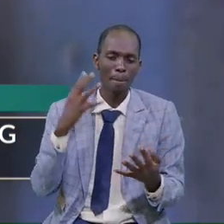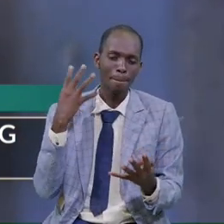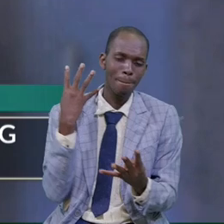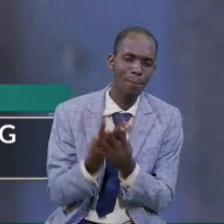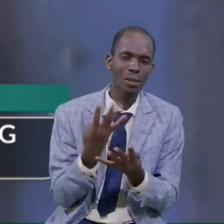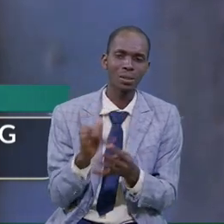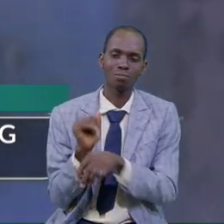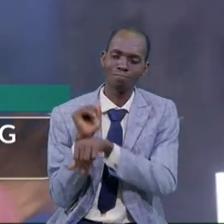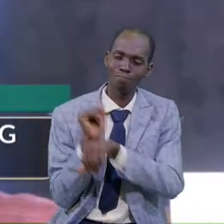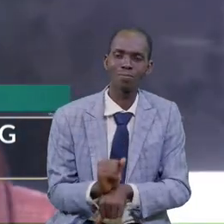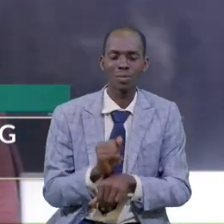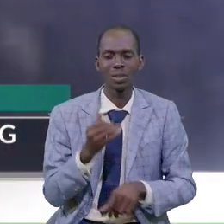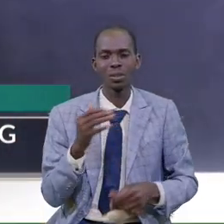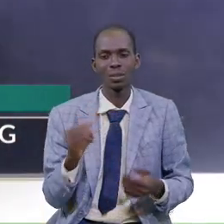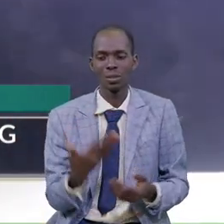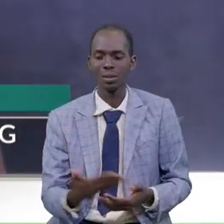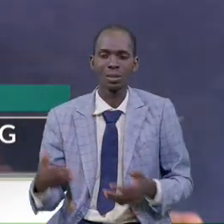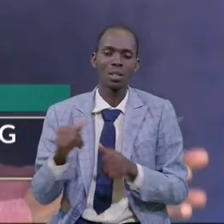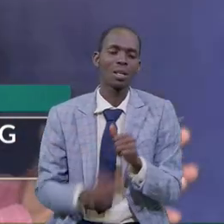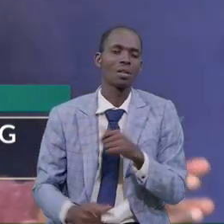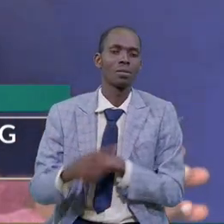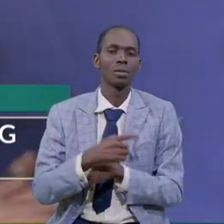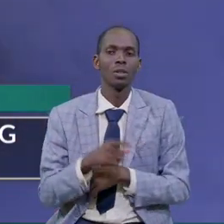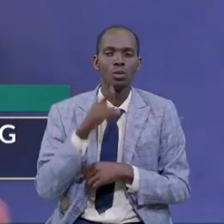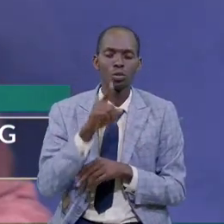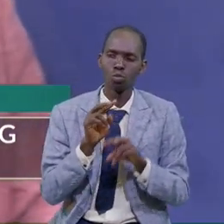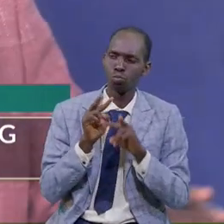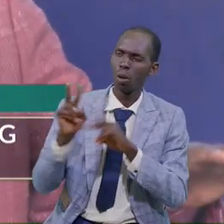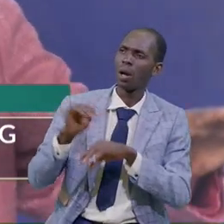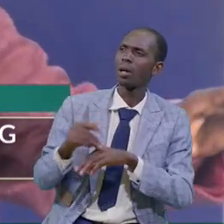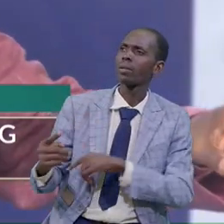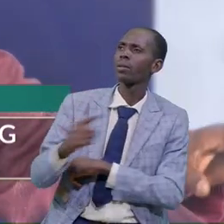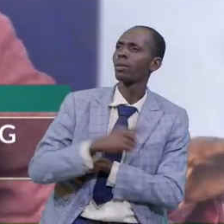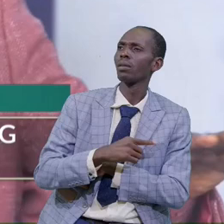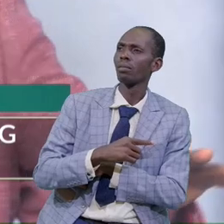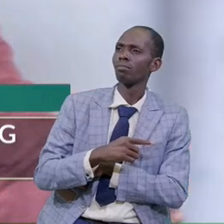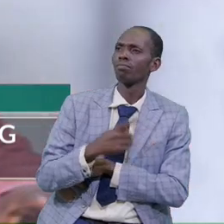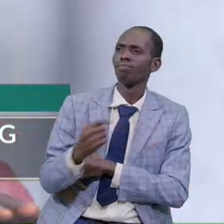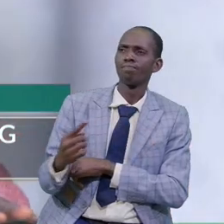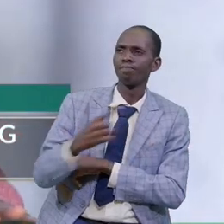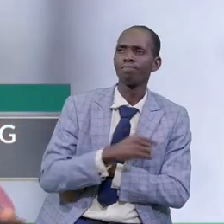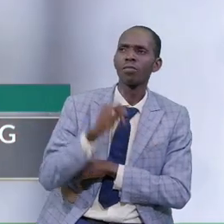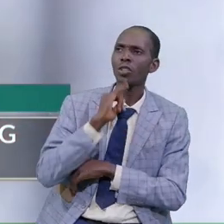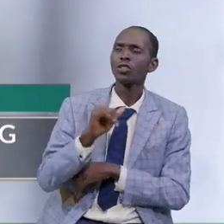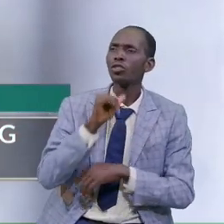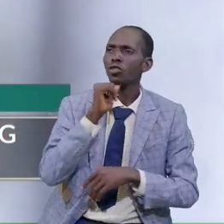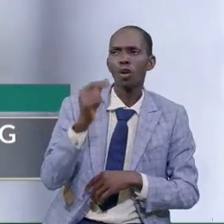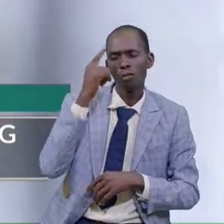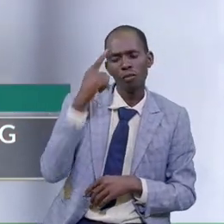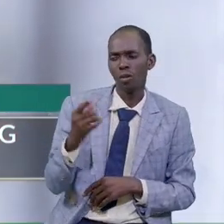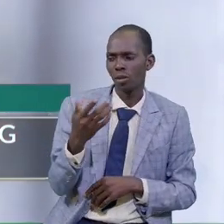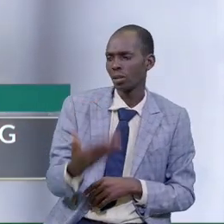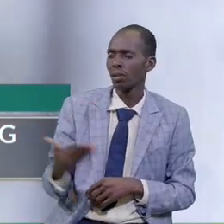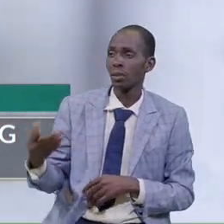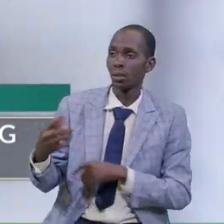substances ruineuses chaque jour. Il peut regarder le jour. Le jour n'est pas pour les substances. Ce n'est pas pour